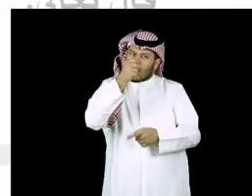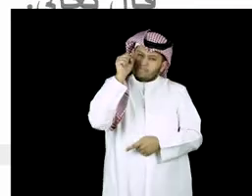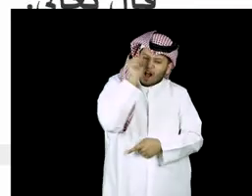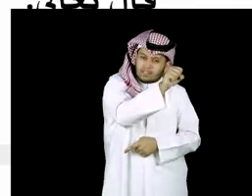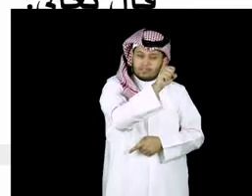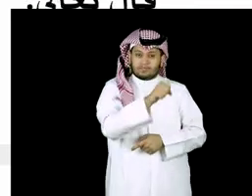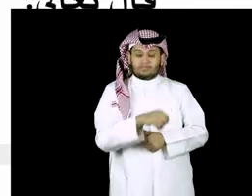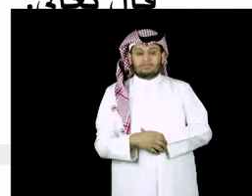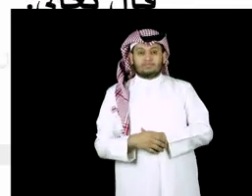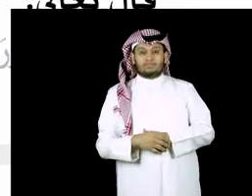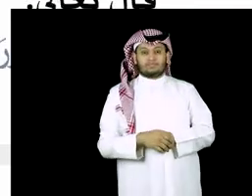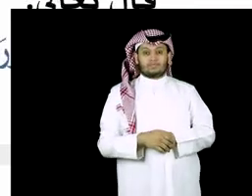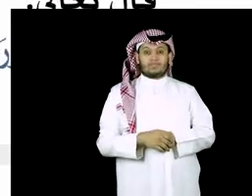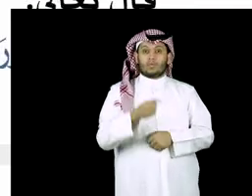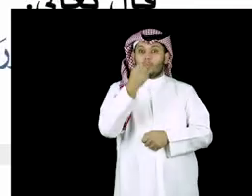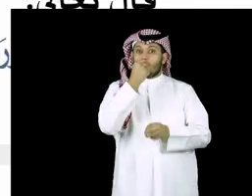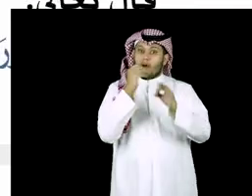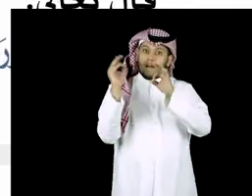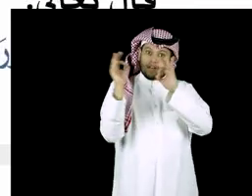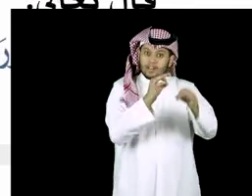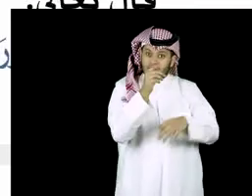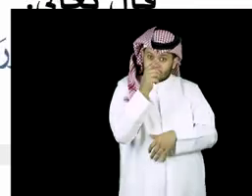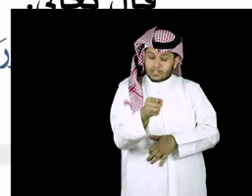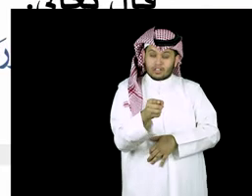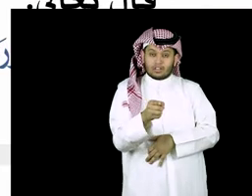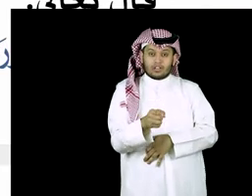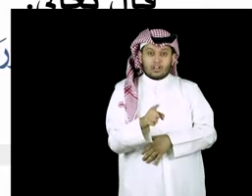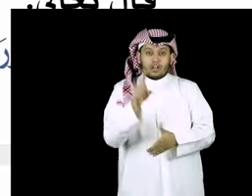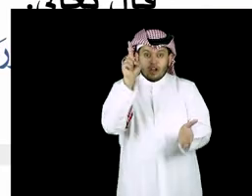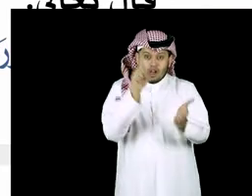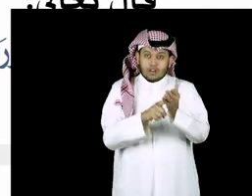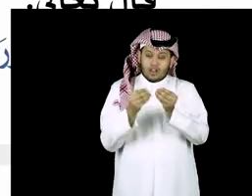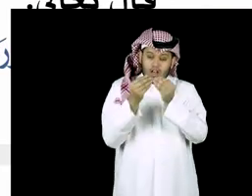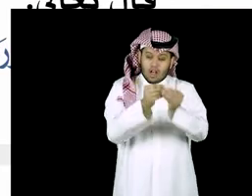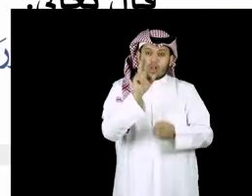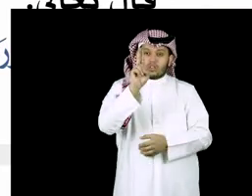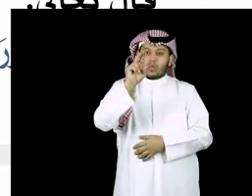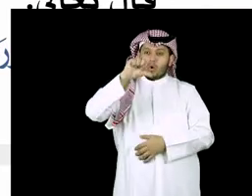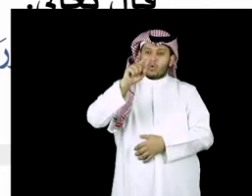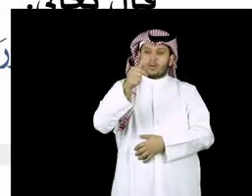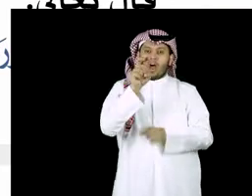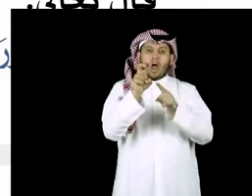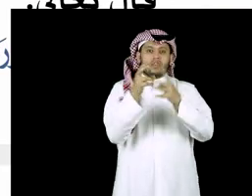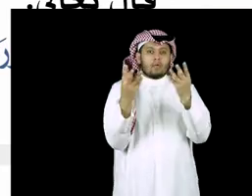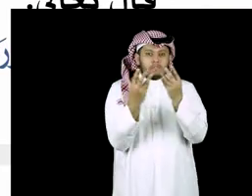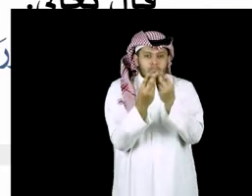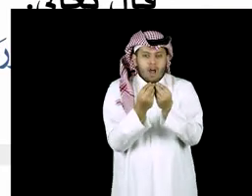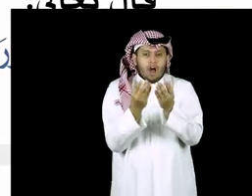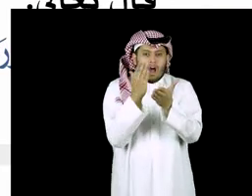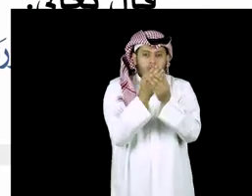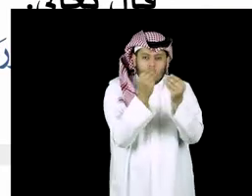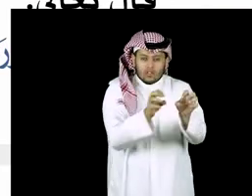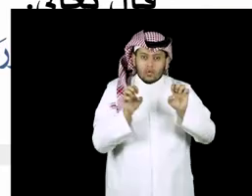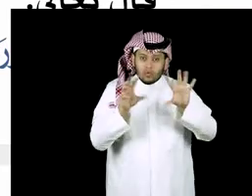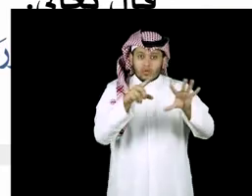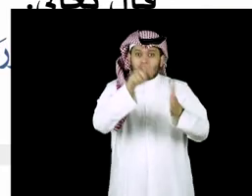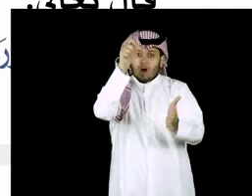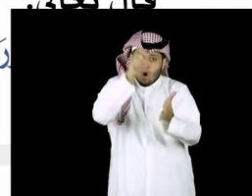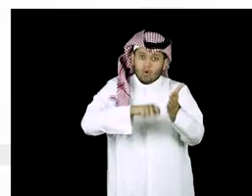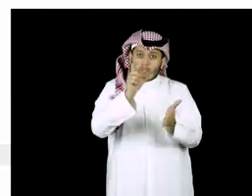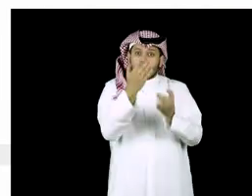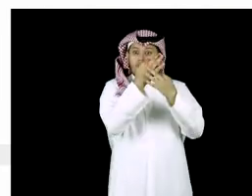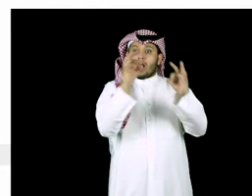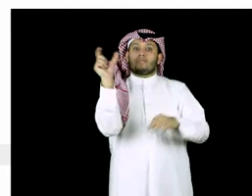وسلم. قال تعالى: إنا أنزلنا التوراة فيها هدى ونور يحكم بها النبيون الذين